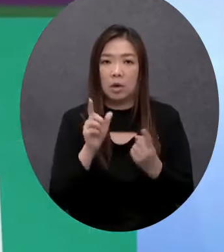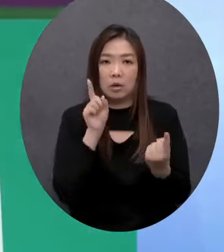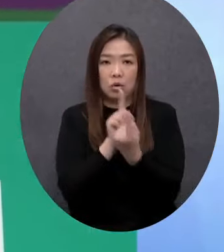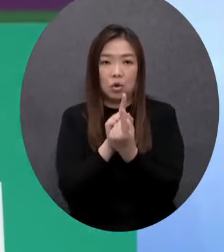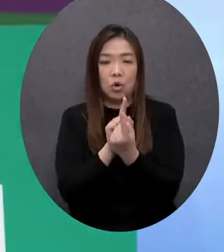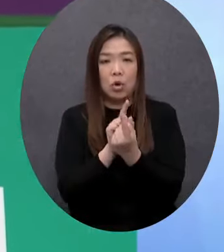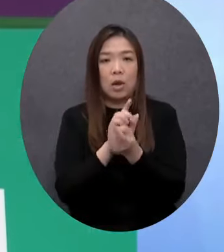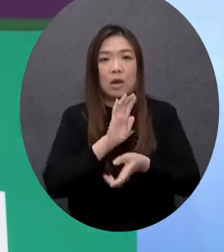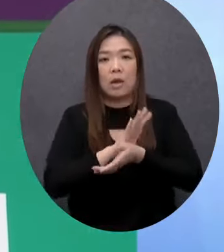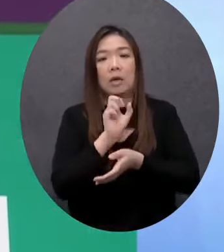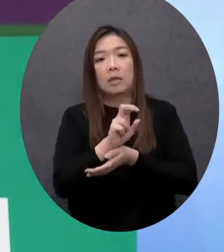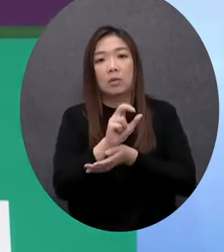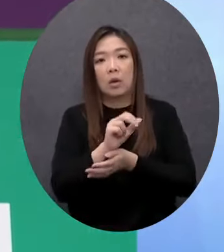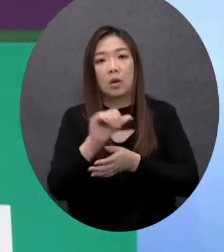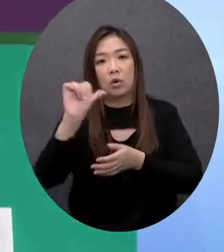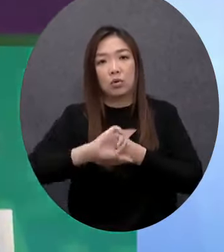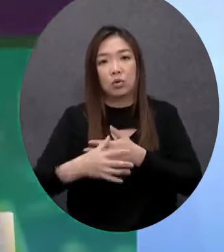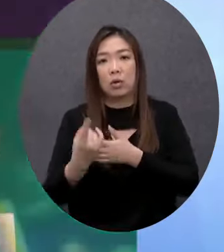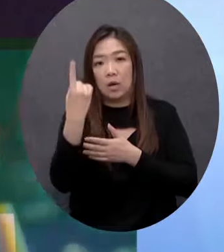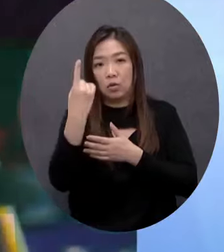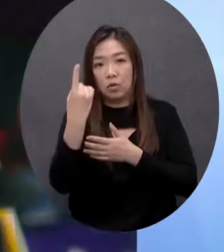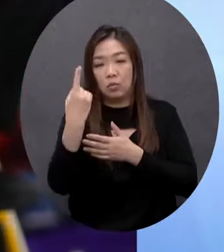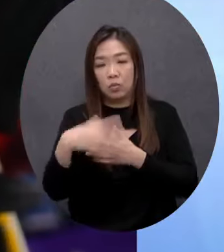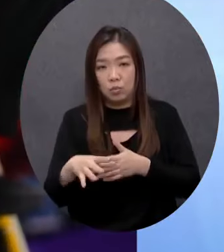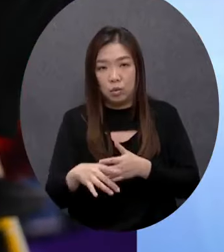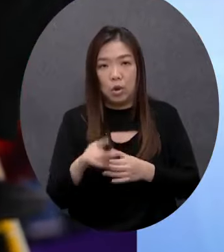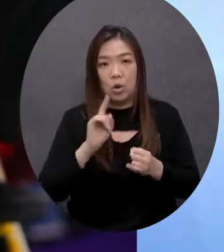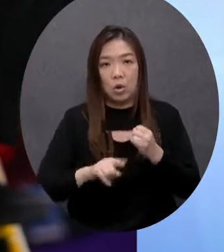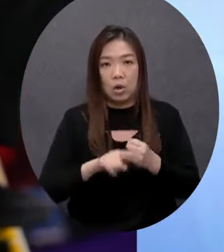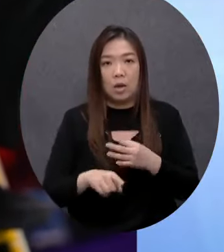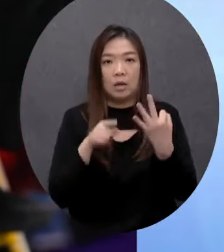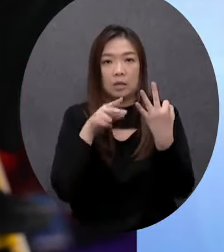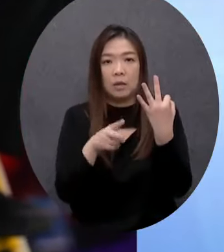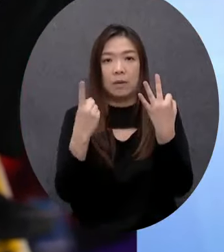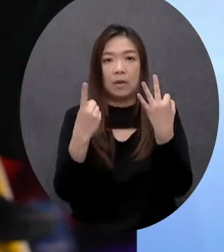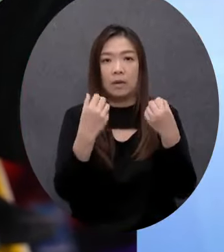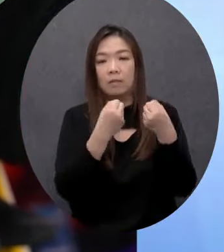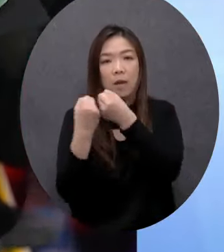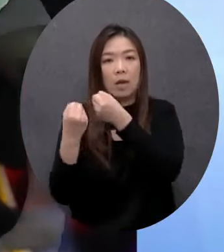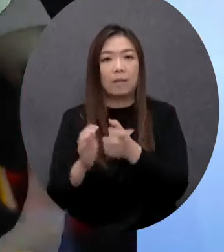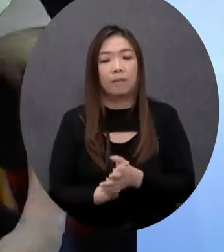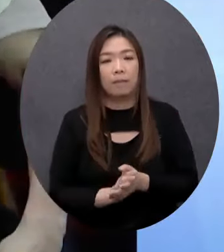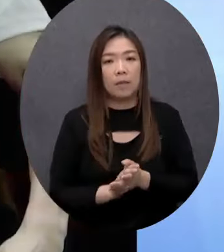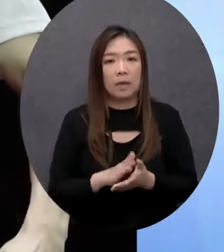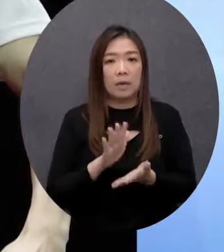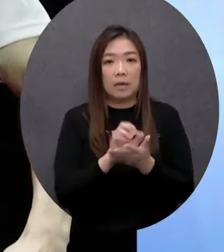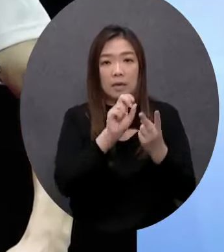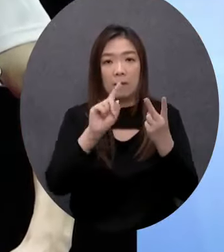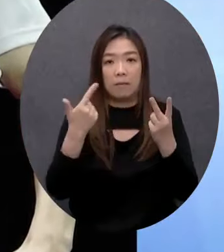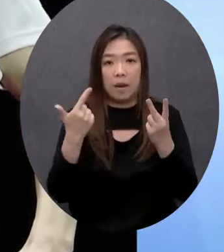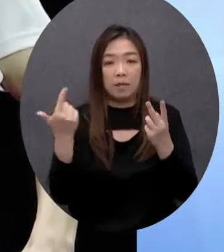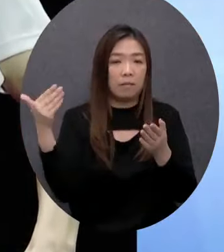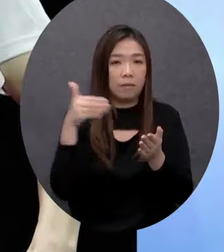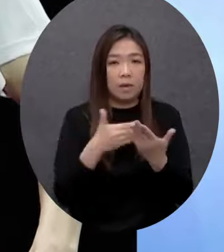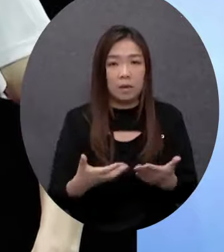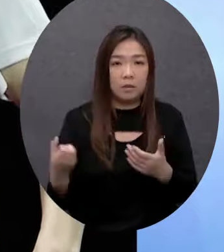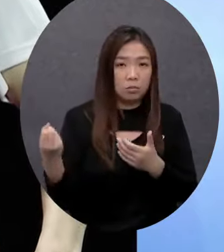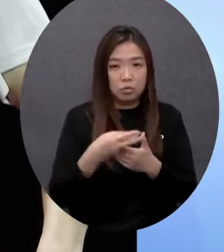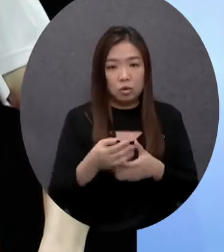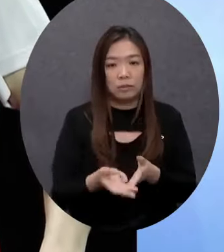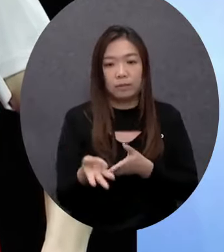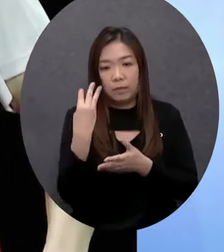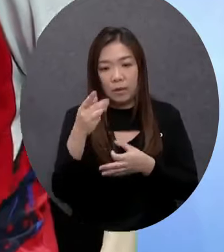只是输了一场单打，最终以场数3-1胜出，自2018年后再次夺得